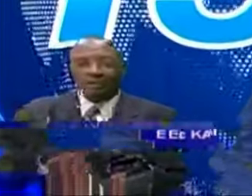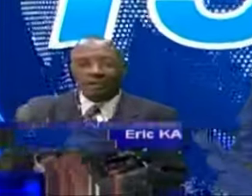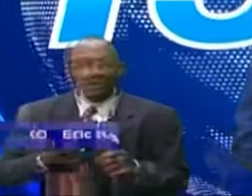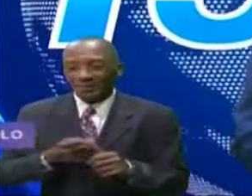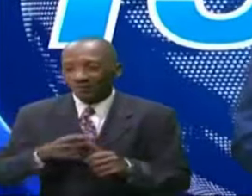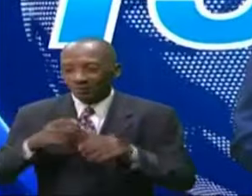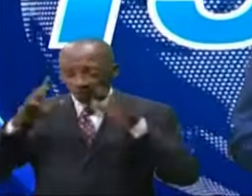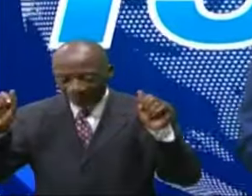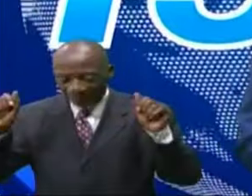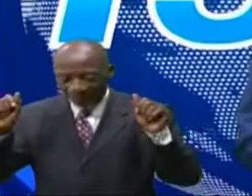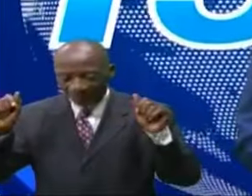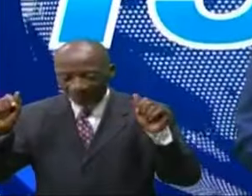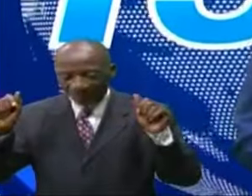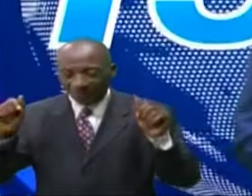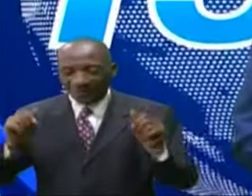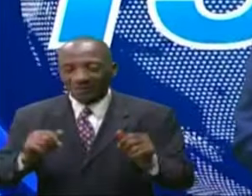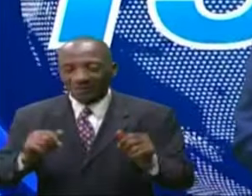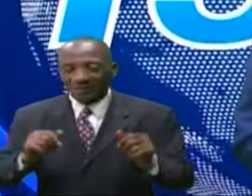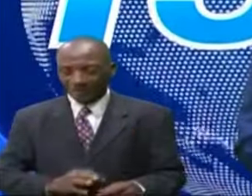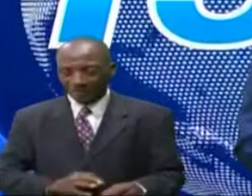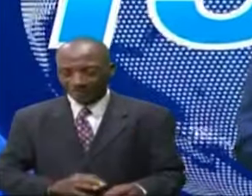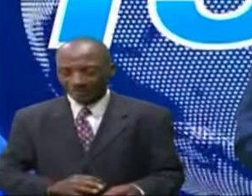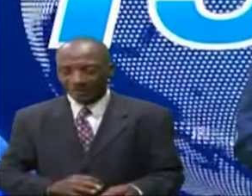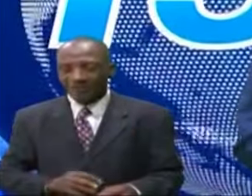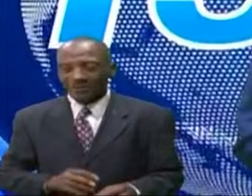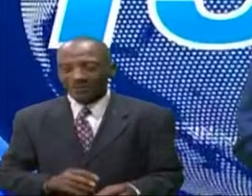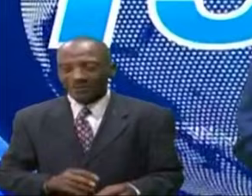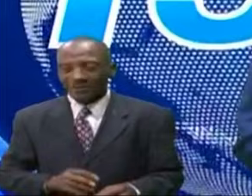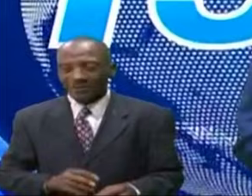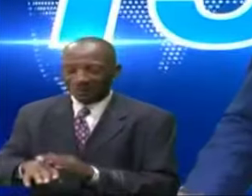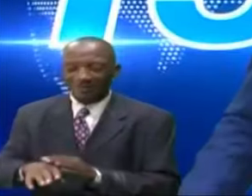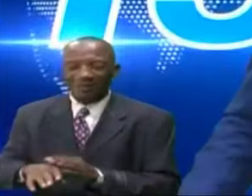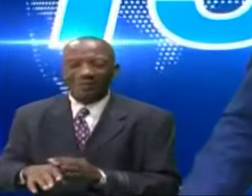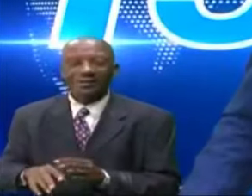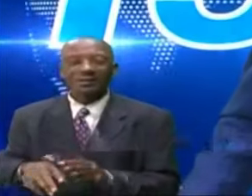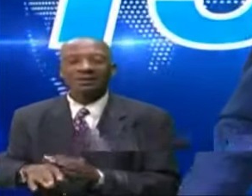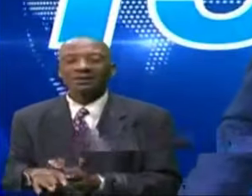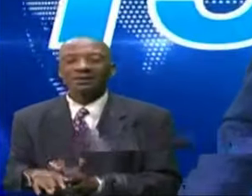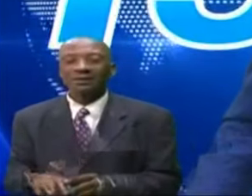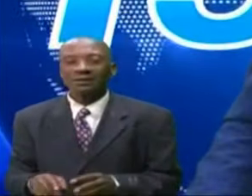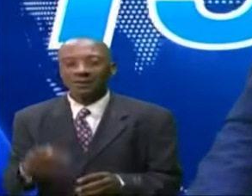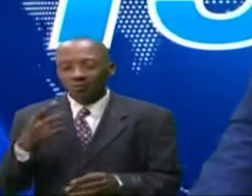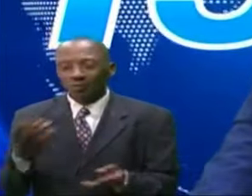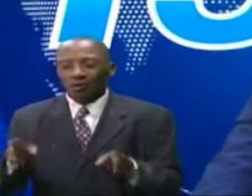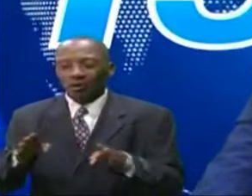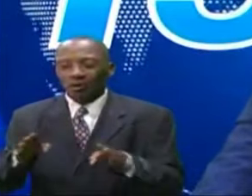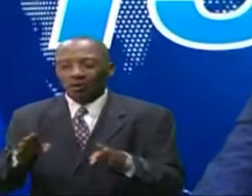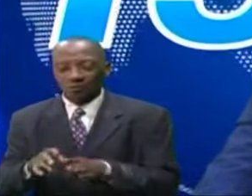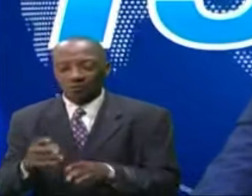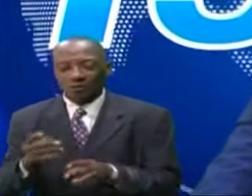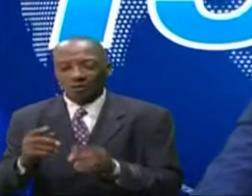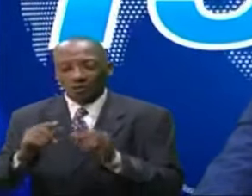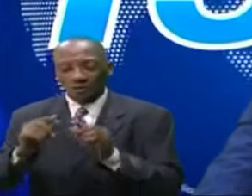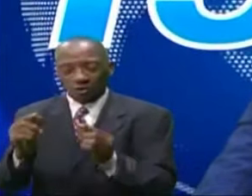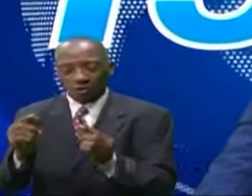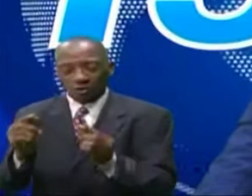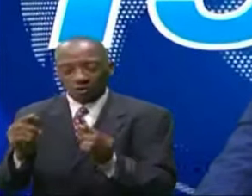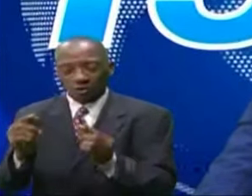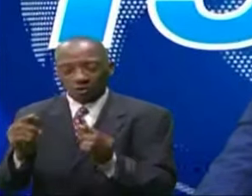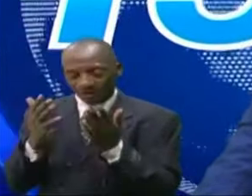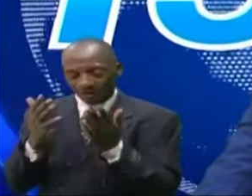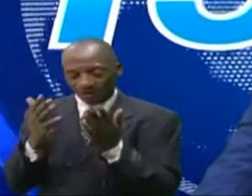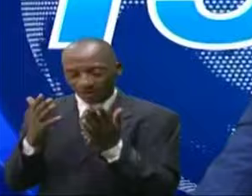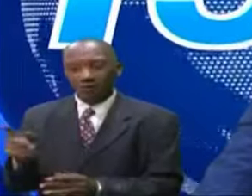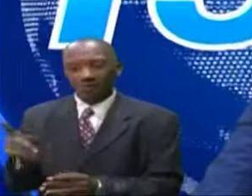a passé aujourd'hui une partie de sa journée justice plus au Conseil d'État. Félix-Antoine Tshisekedi assiste à l'audience